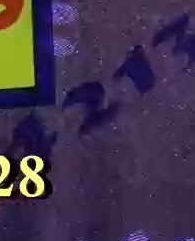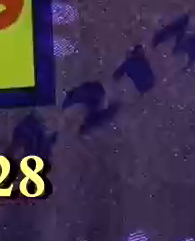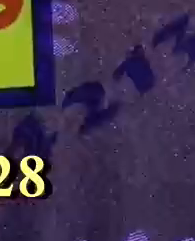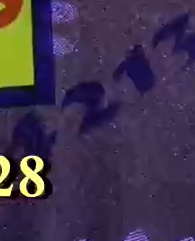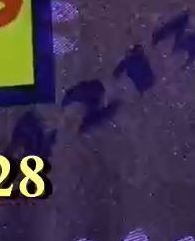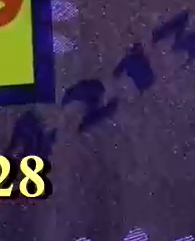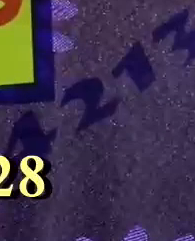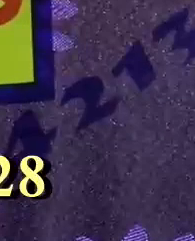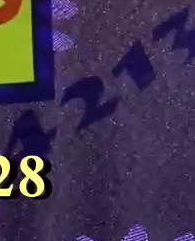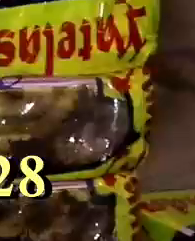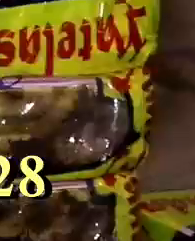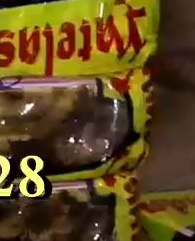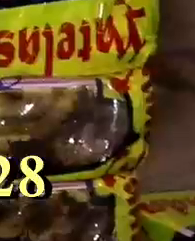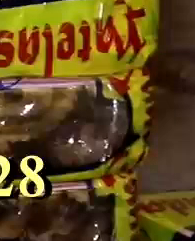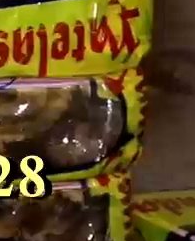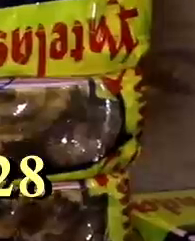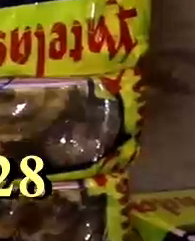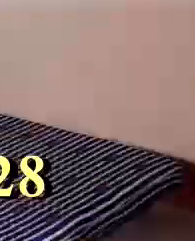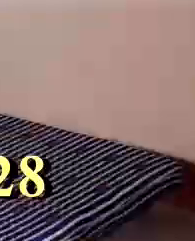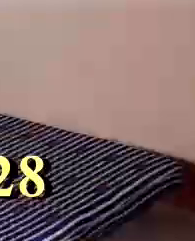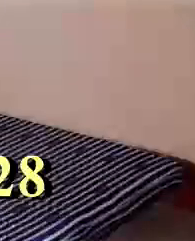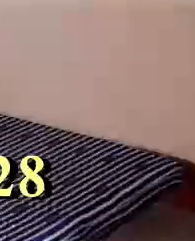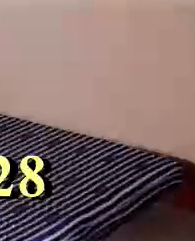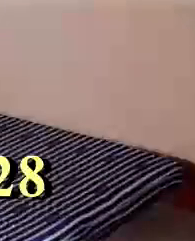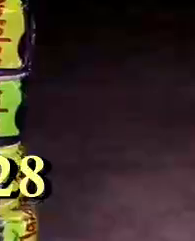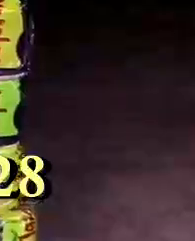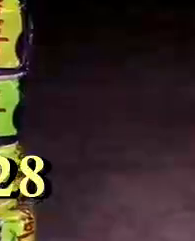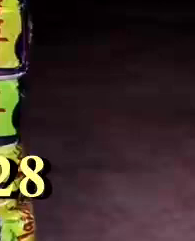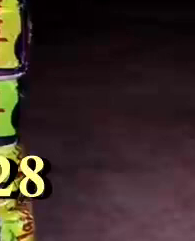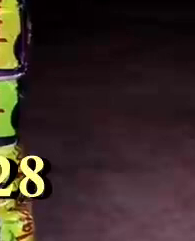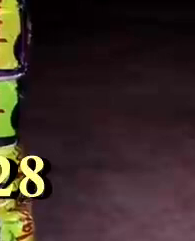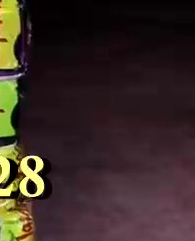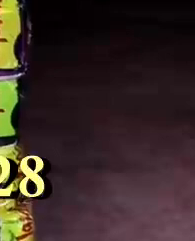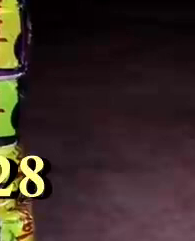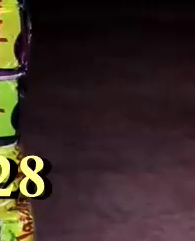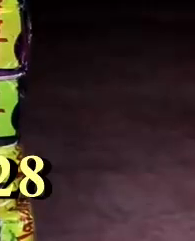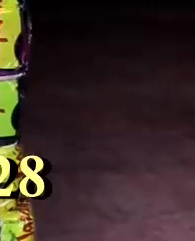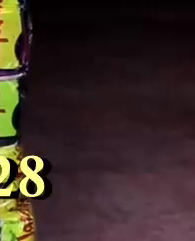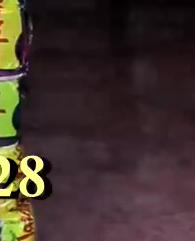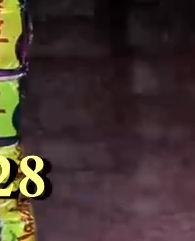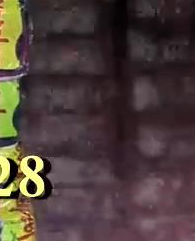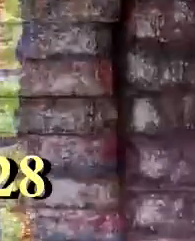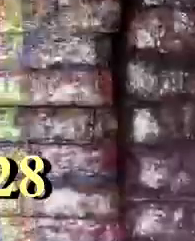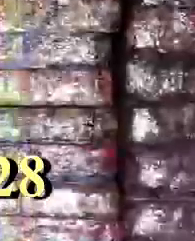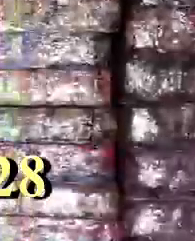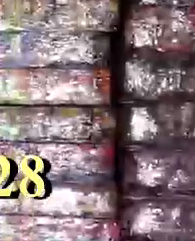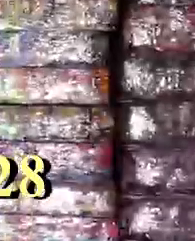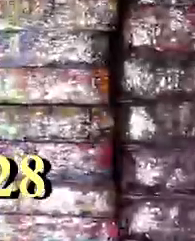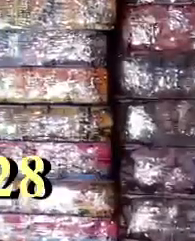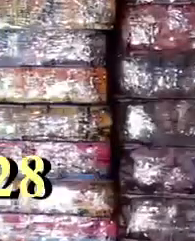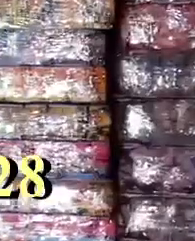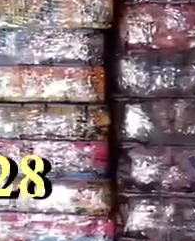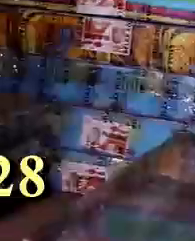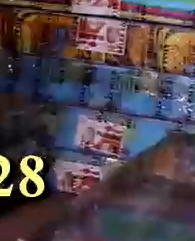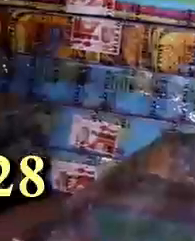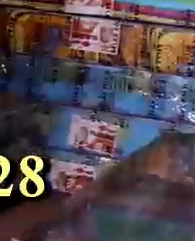bwoko butandukanye kandi bakomeje kuzamura karite mu byo bakora baramenyesha kandi abashaka kugura kuri detaye ko hirya no hino mu mujyi wa Kigali no